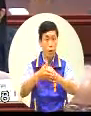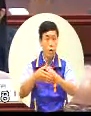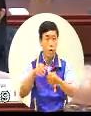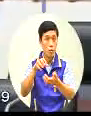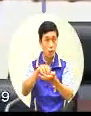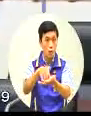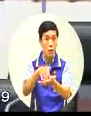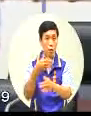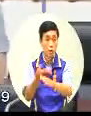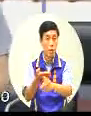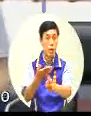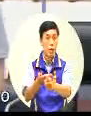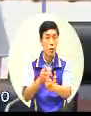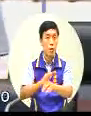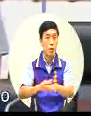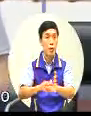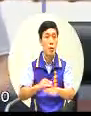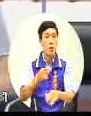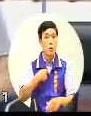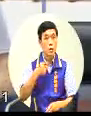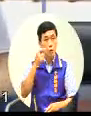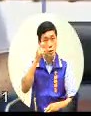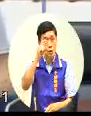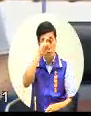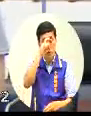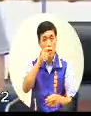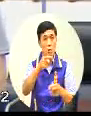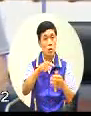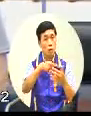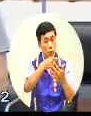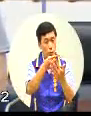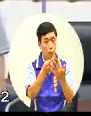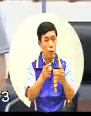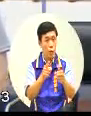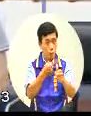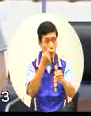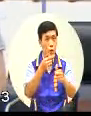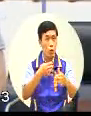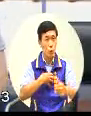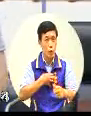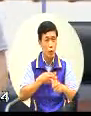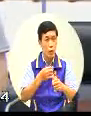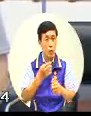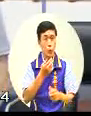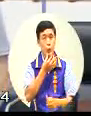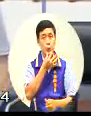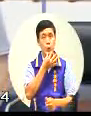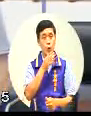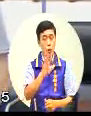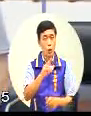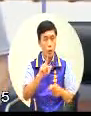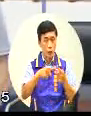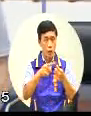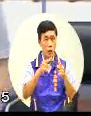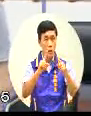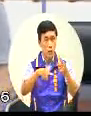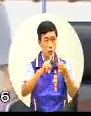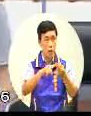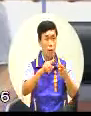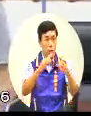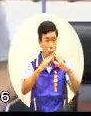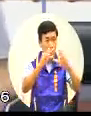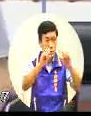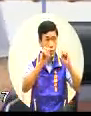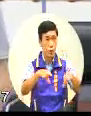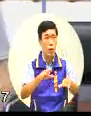告。 我是希望那个分顺位，你第一顺位有立即危险的当然要先来拆除嘛。那可以有的，